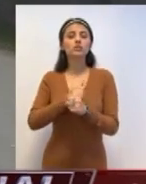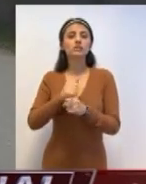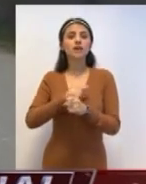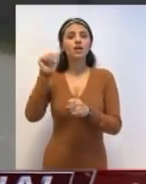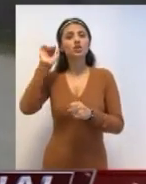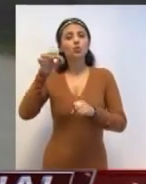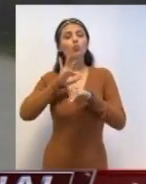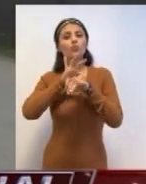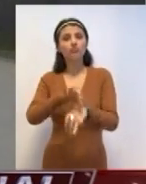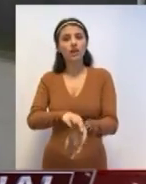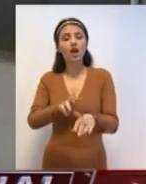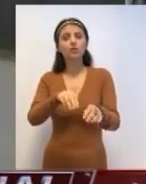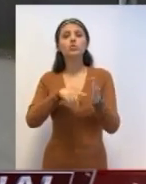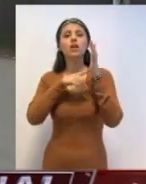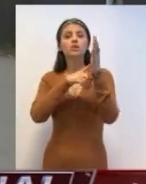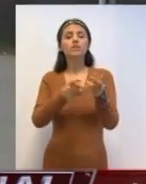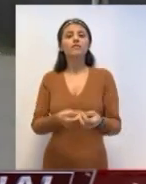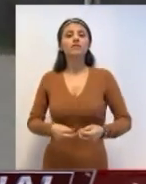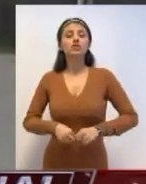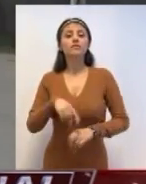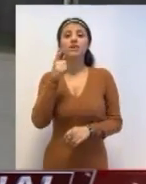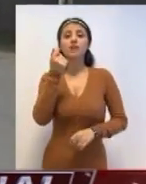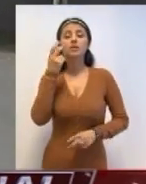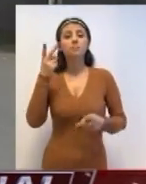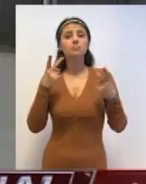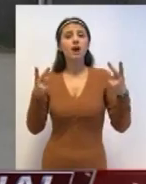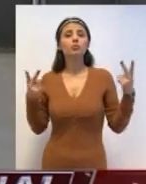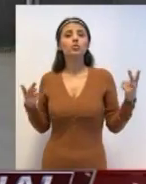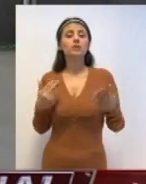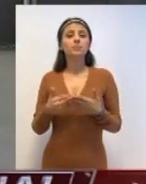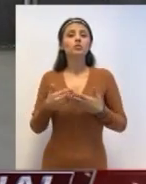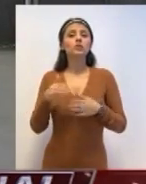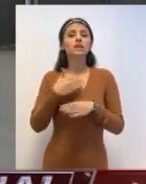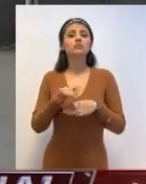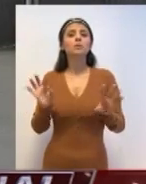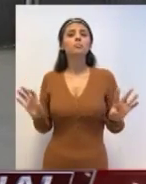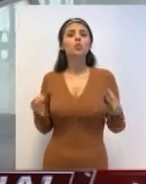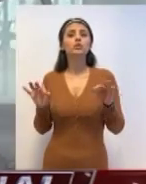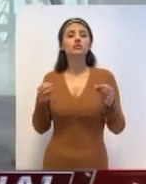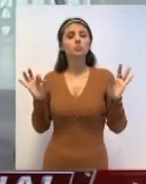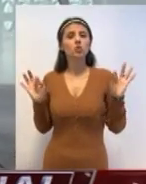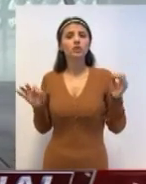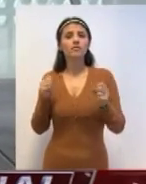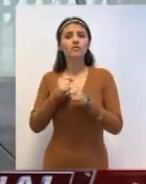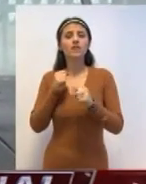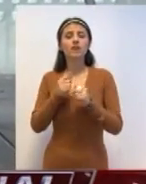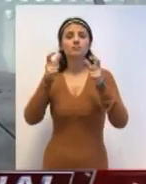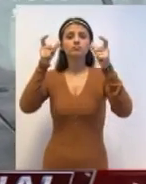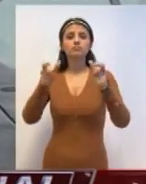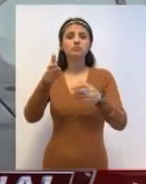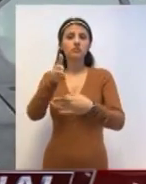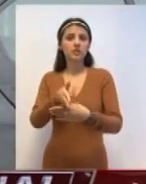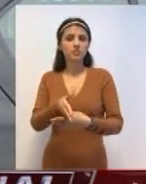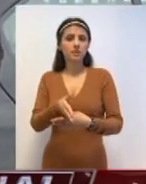la Consiliul Județean și la Guvern au adus rezultate prin finanțarea mai multor lucrări în infrastructură și în reabilitarea și